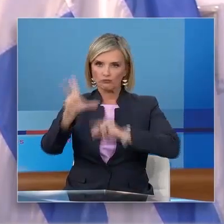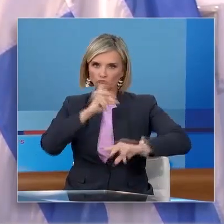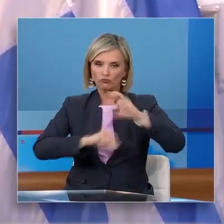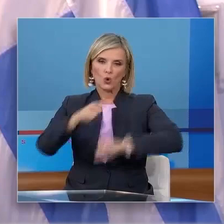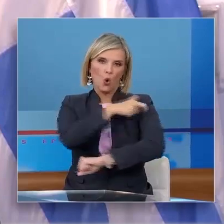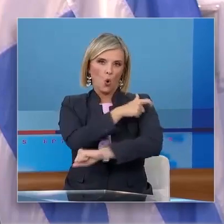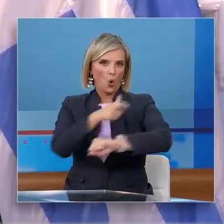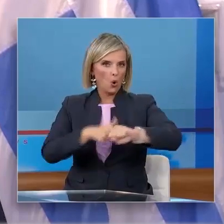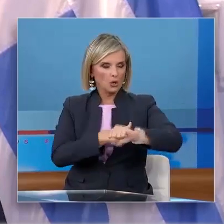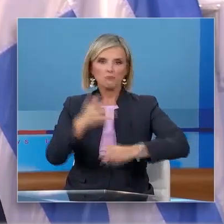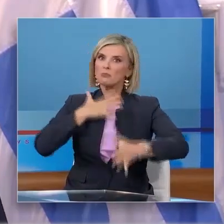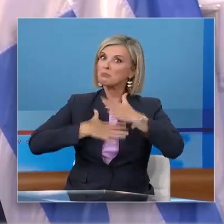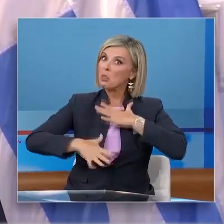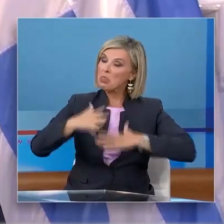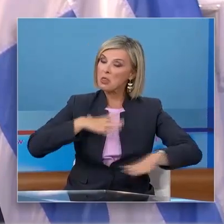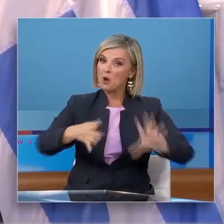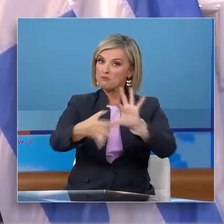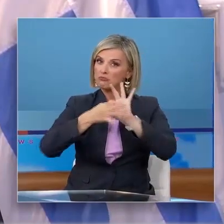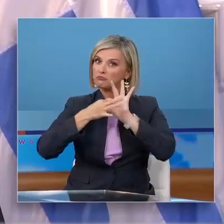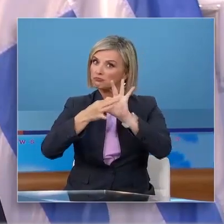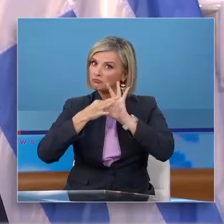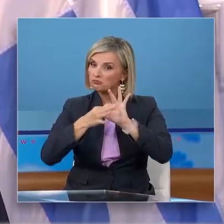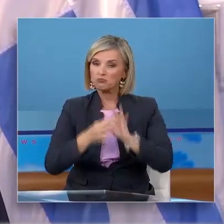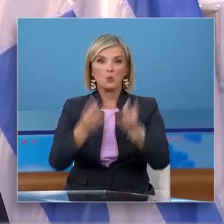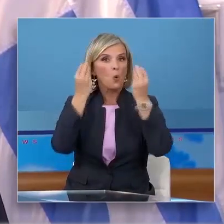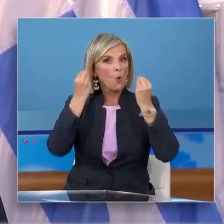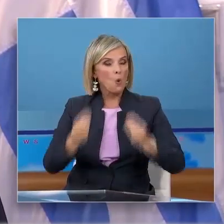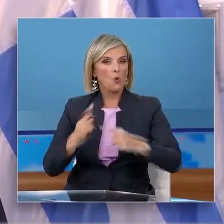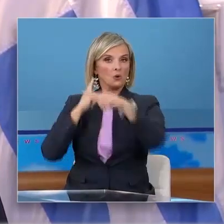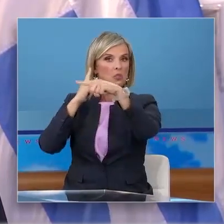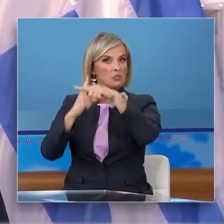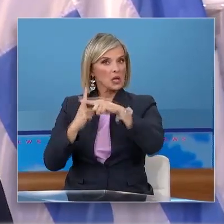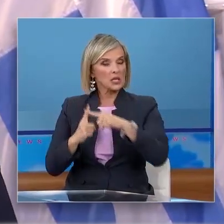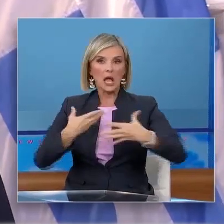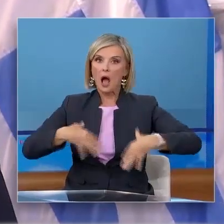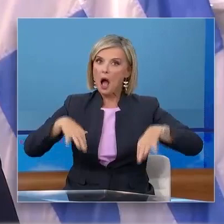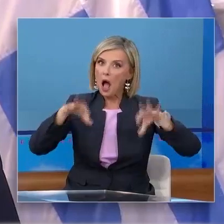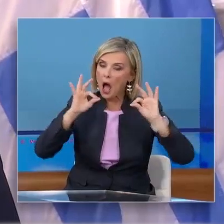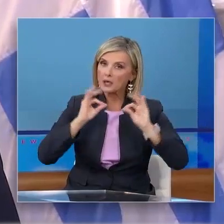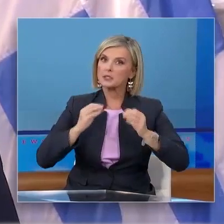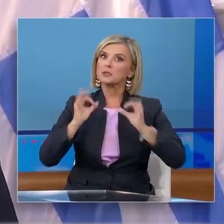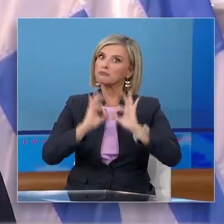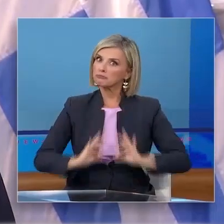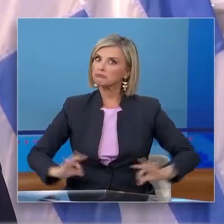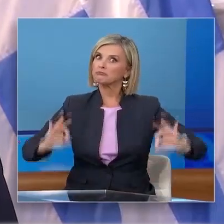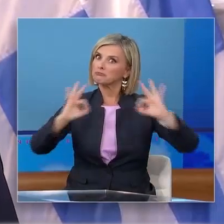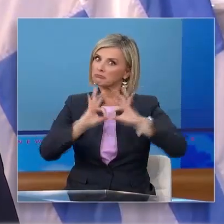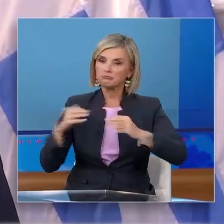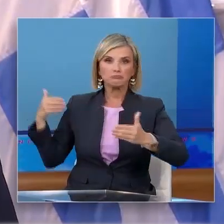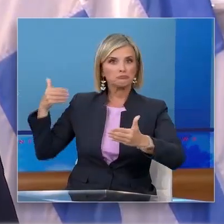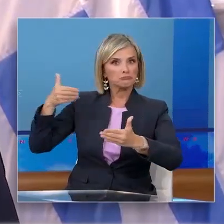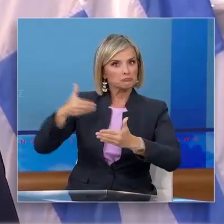ώστε να εμβαθύνουμε το θετικό κλίμα στις ελληνοτουρκικές σχέσεις το οποίο έχει εγκαθιδρυθεί τους τελευταίους μήνες και